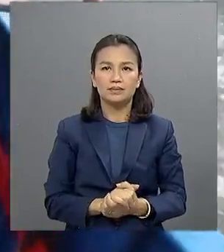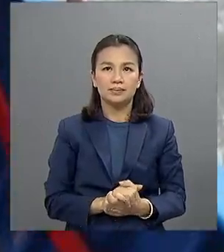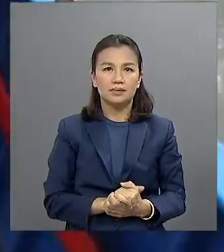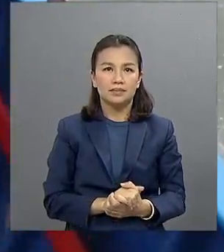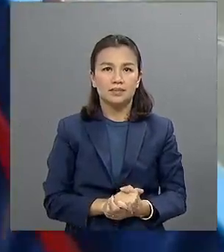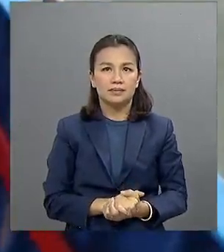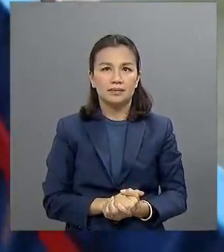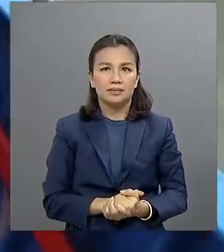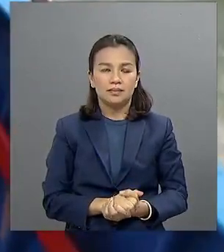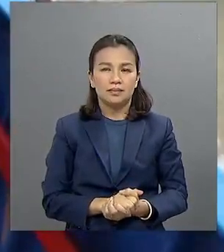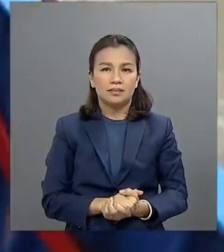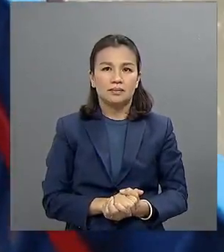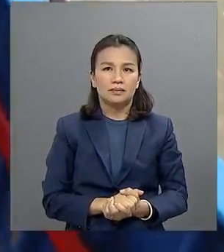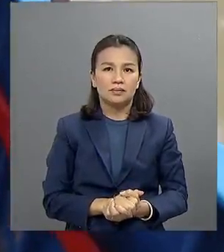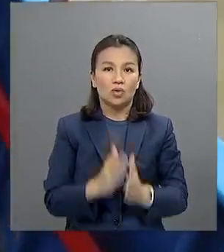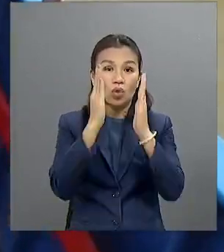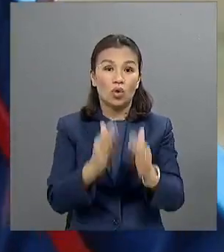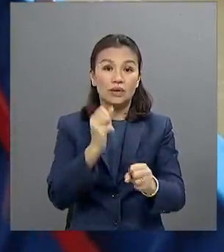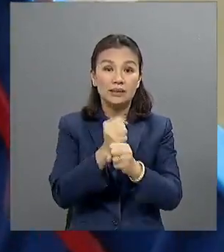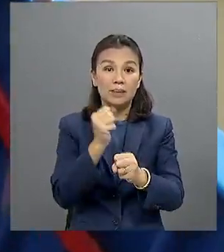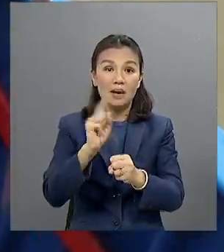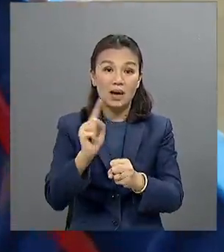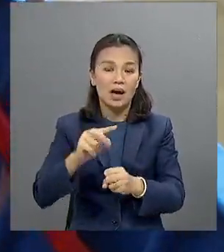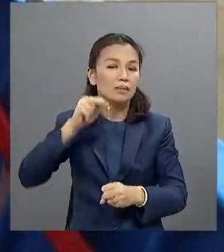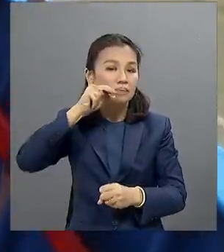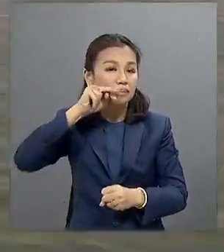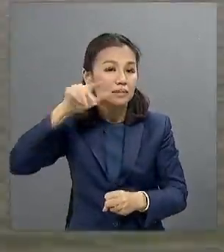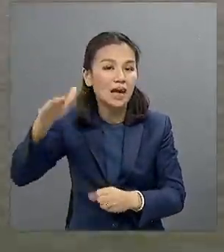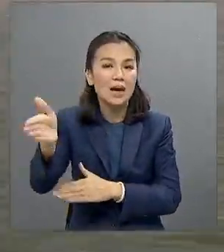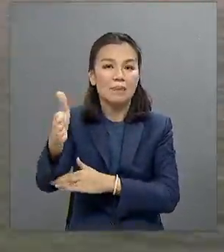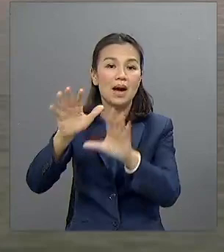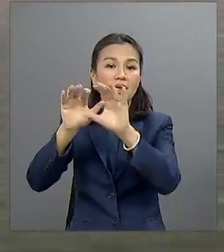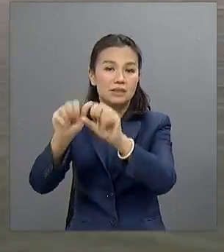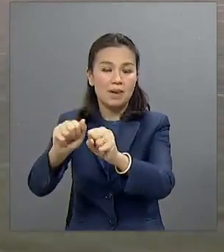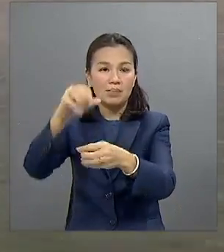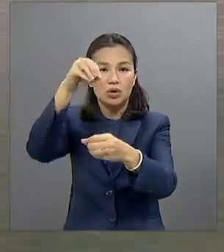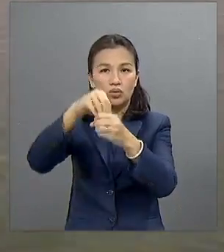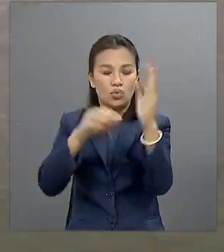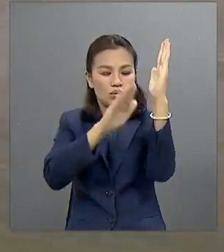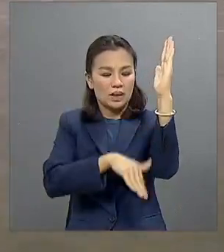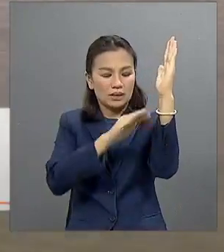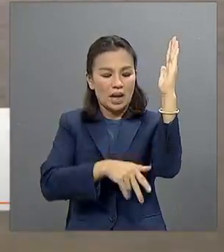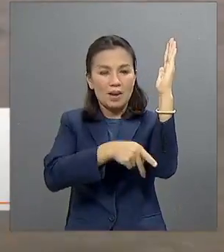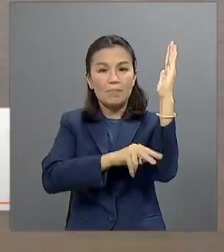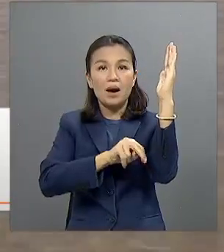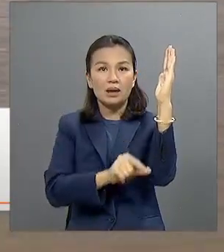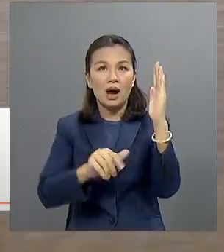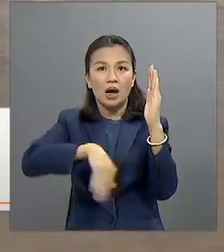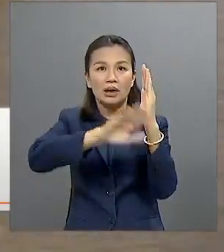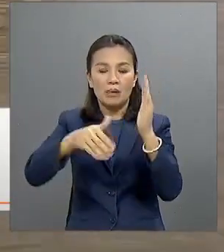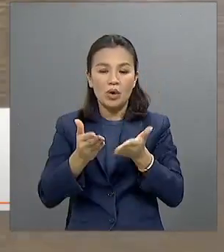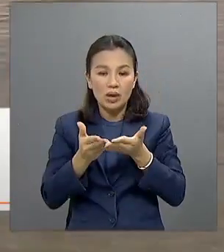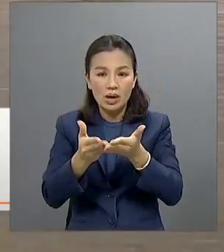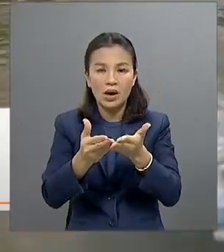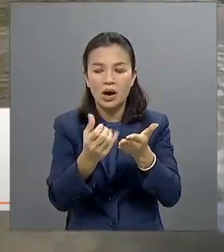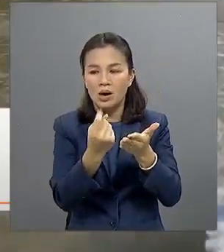ชาวประมงพื้นบ้านเรือท้องแบนบ้านในไร่หมู่7ตำบลนาเตยอำเภอท้ายเหมืองจังหวัดพังงากว่า100ลำนะคะนำขวานแล้วก็เ